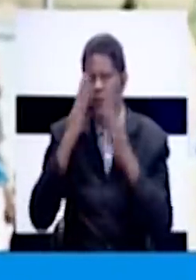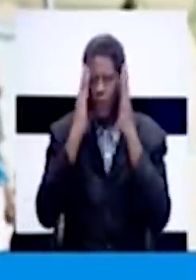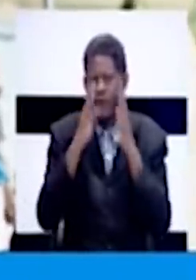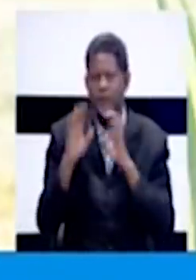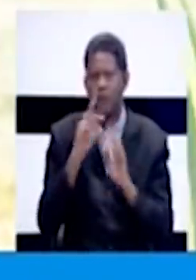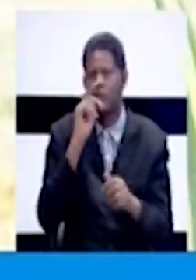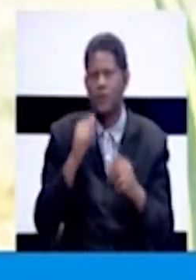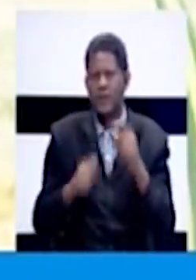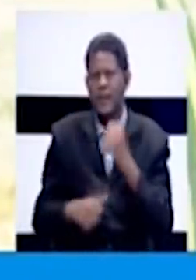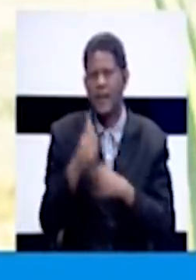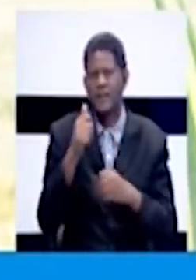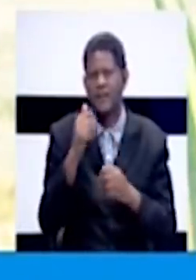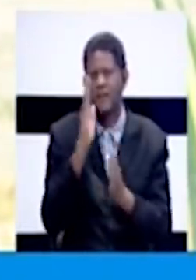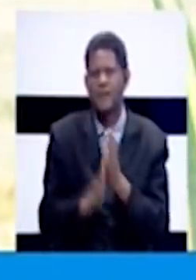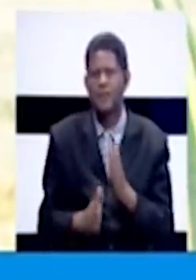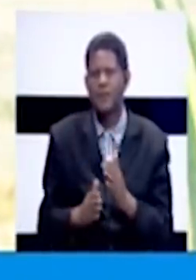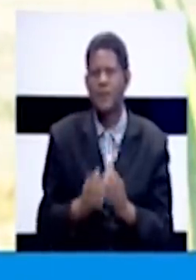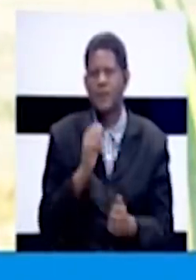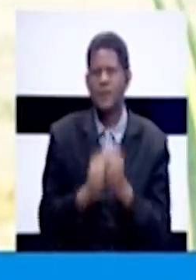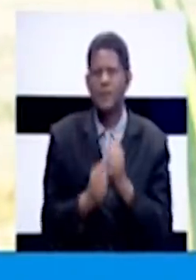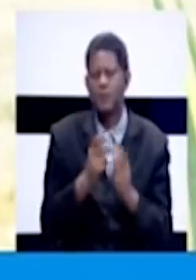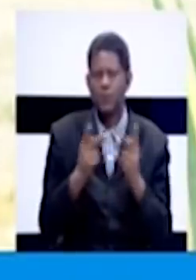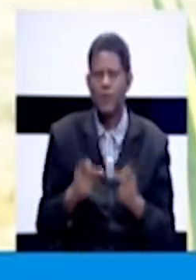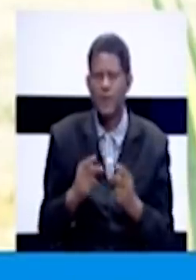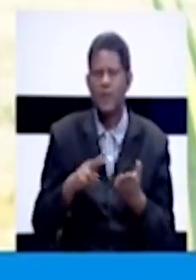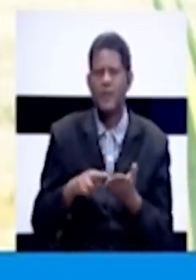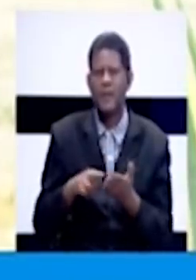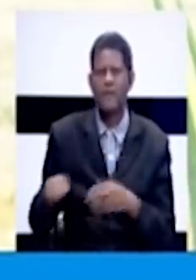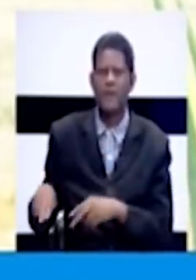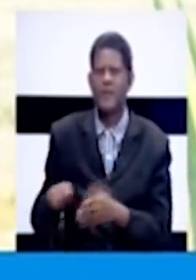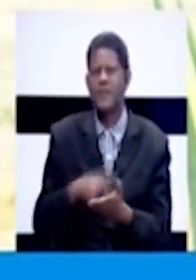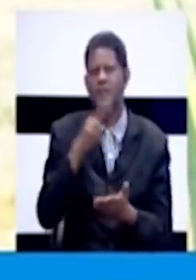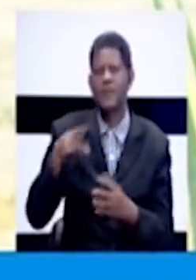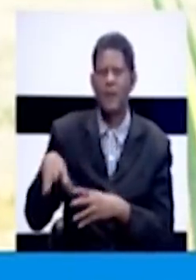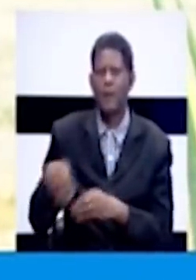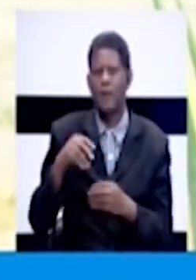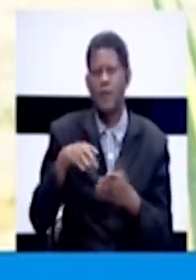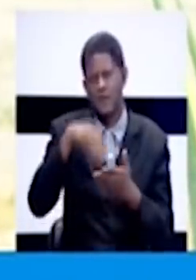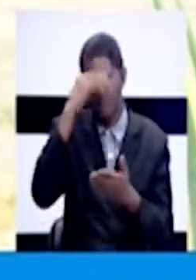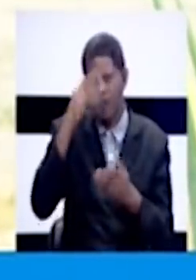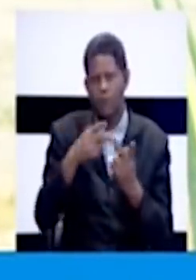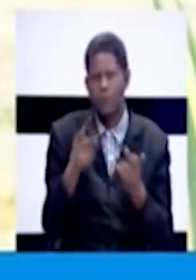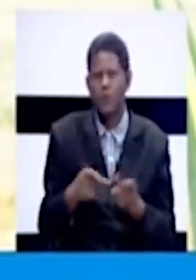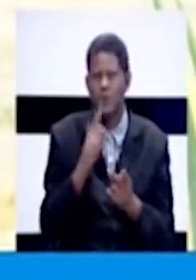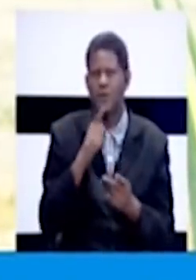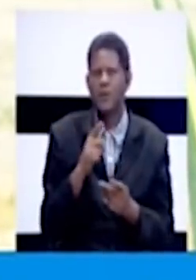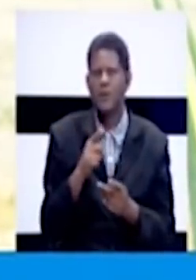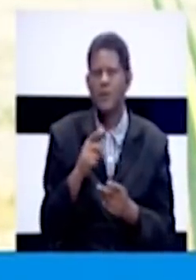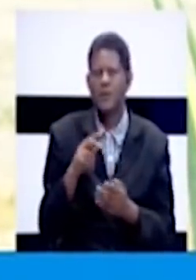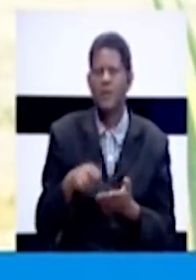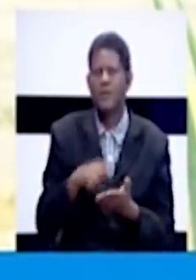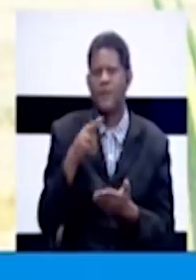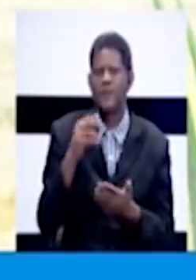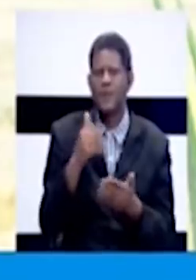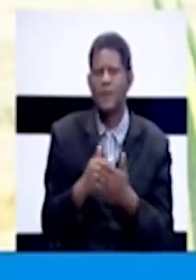يتفتمو. لدو دبلو بوتا نيرستنا يتمهرو المهر البوتا يو نيرست العوي اللي تمهرو